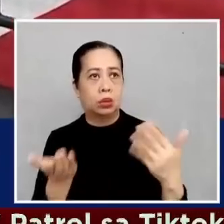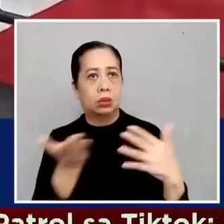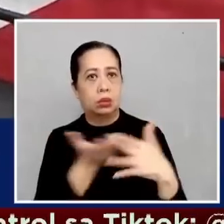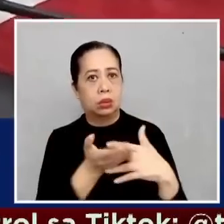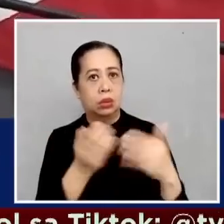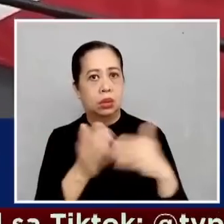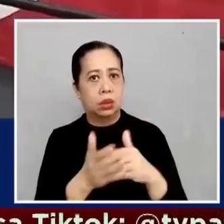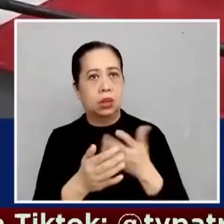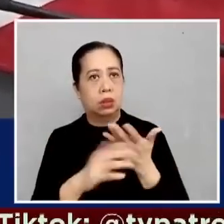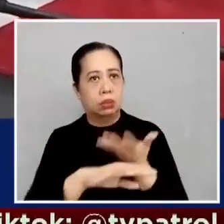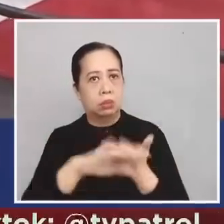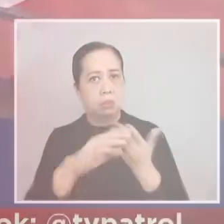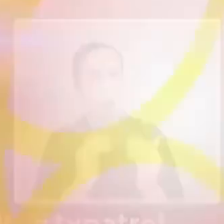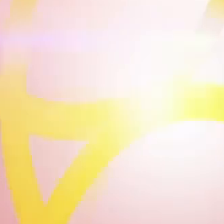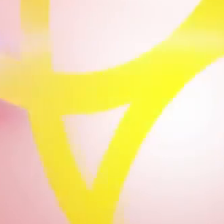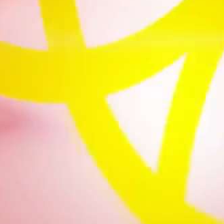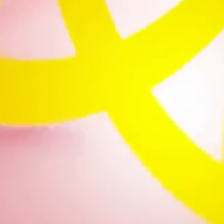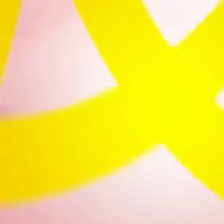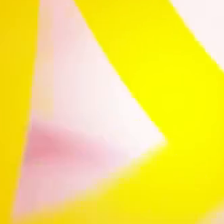apela.